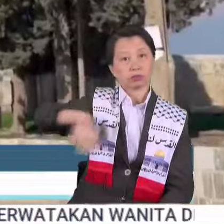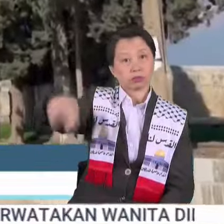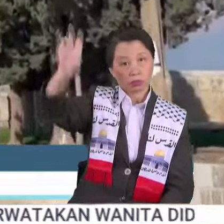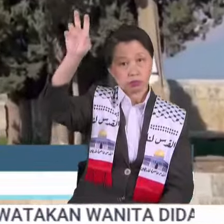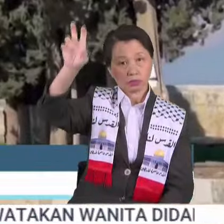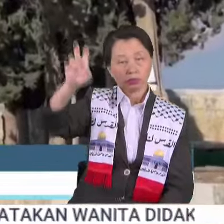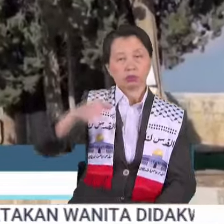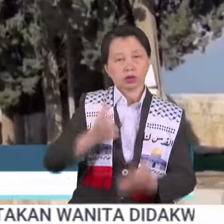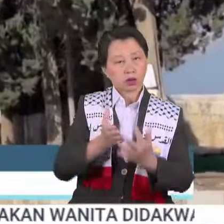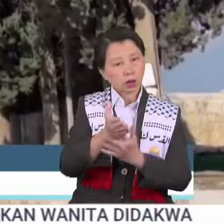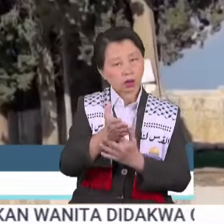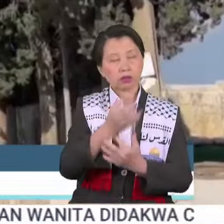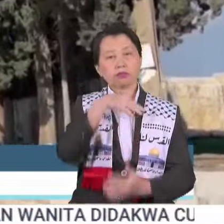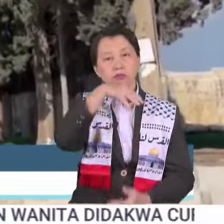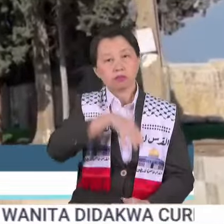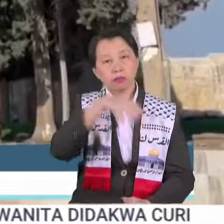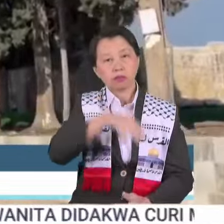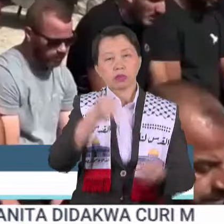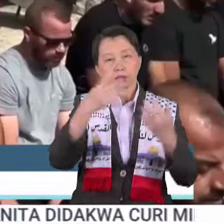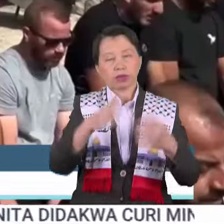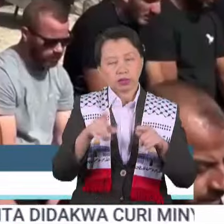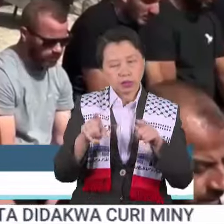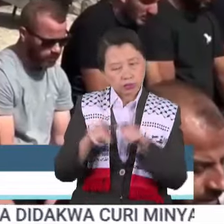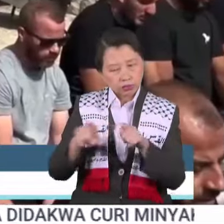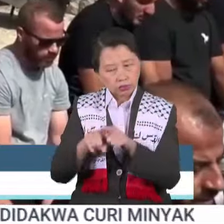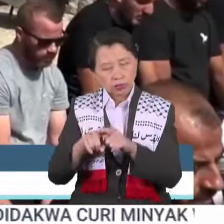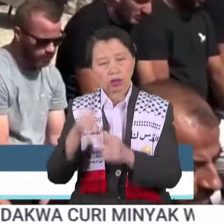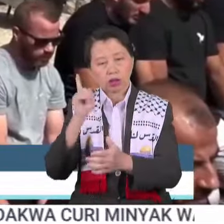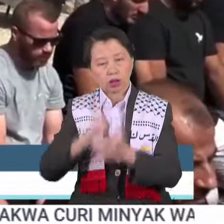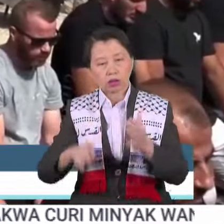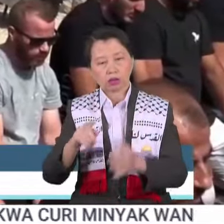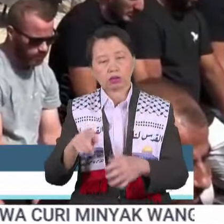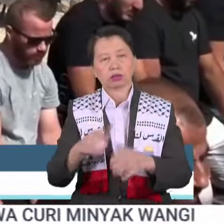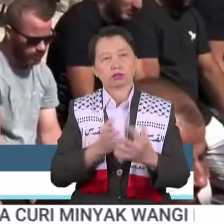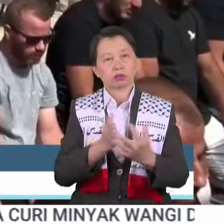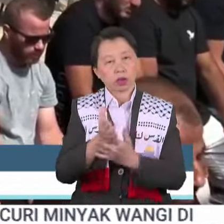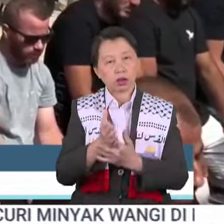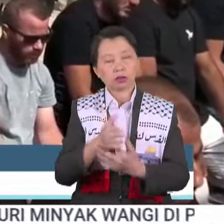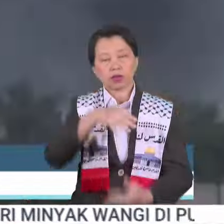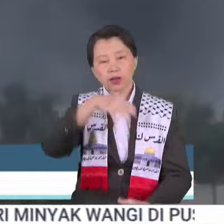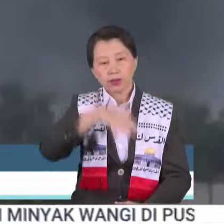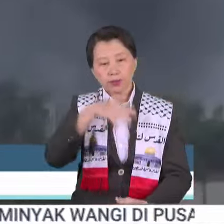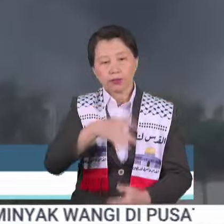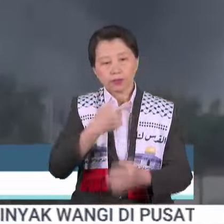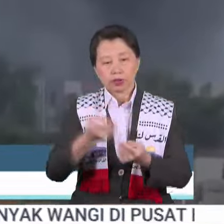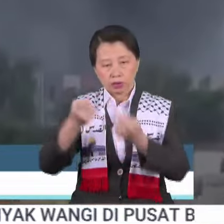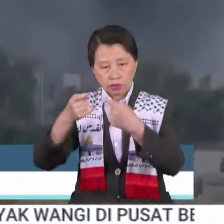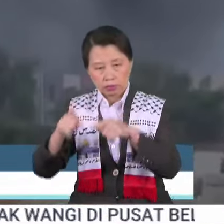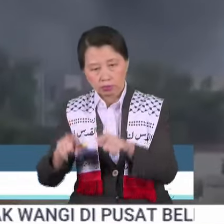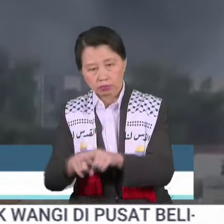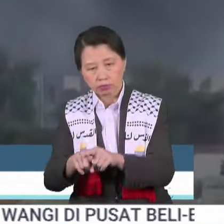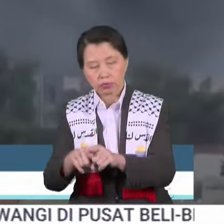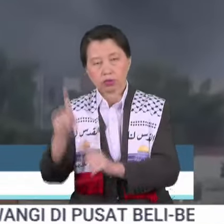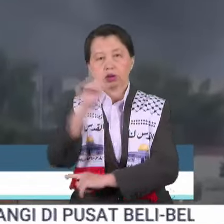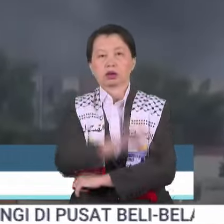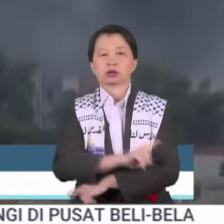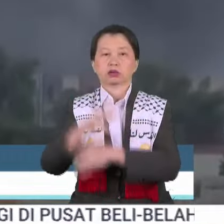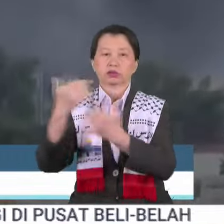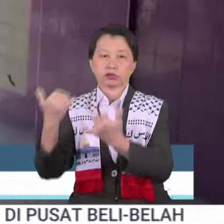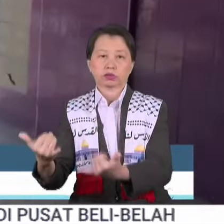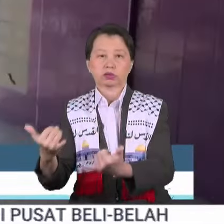sallallahu alaihi wasallam, banyak persamaan di antara apa yang dilalui baginda dan peristiwa yang berlaku pada hari